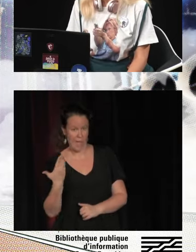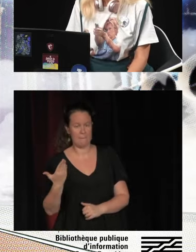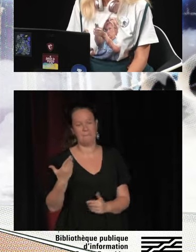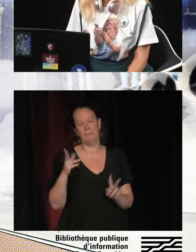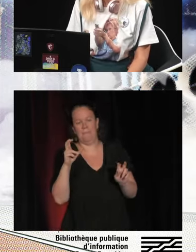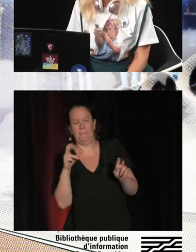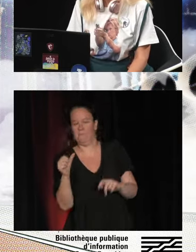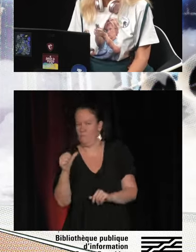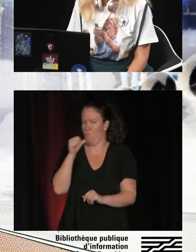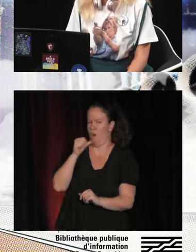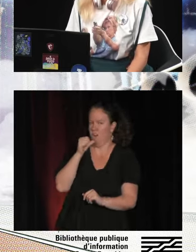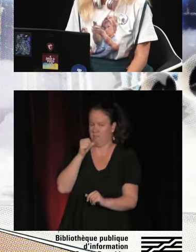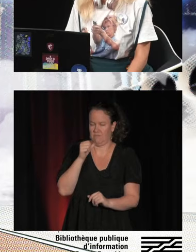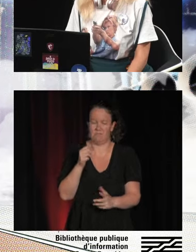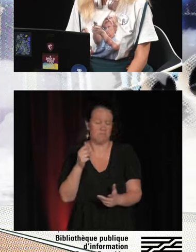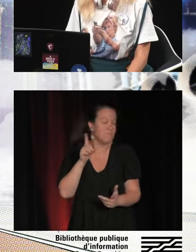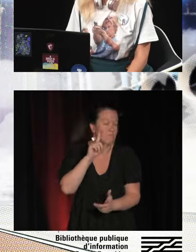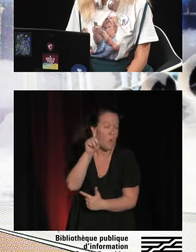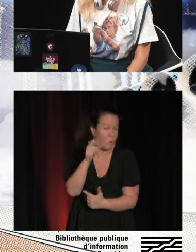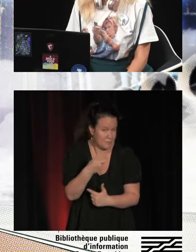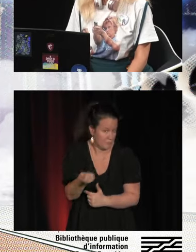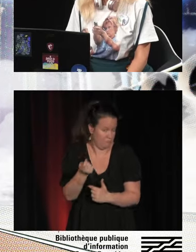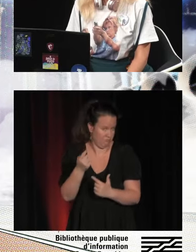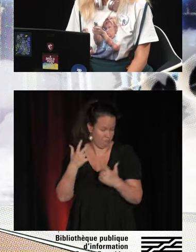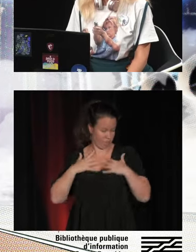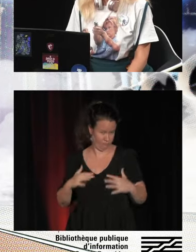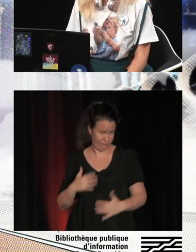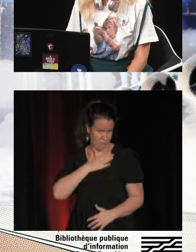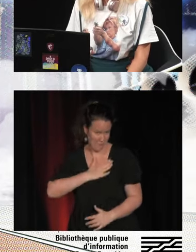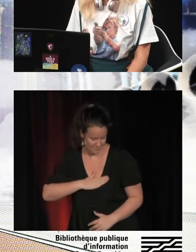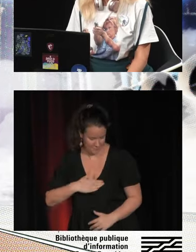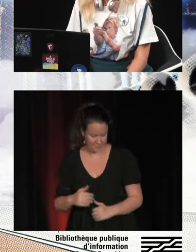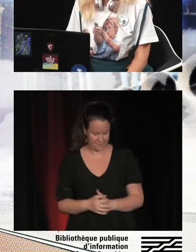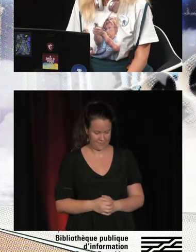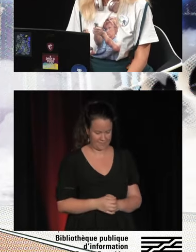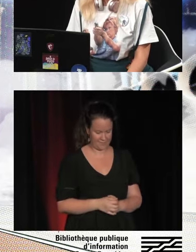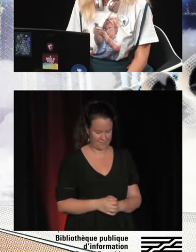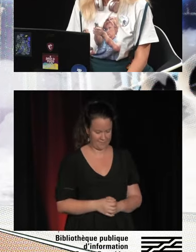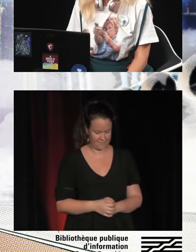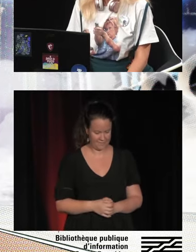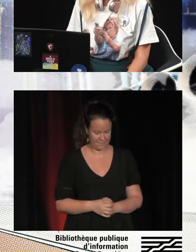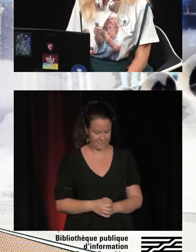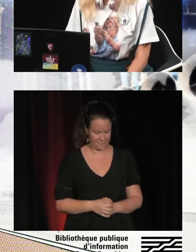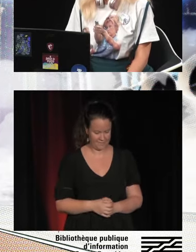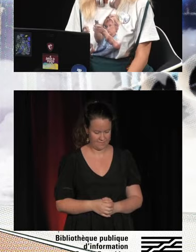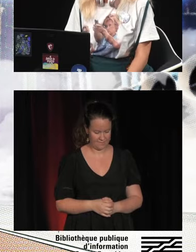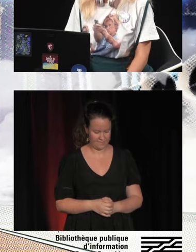pour s'hydrater, parce que c'est important. Sauf que, bah bien sûr, le tourbillon qui me touche à un pixel, pourquoi